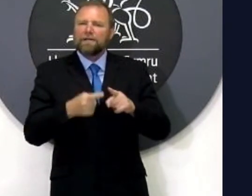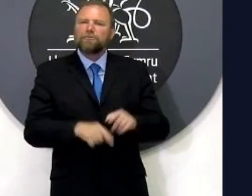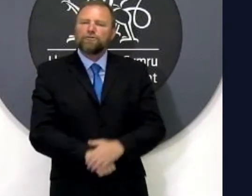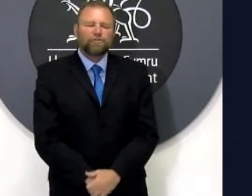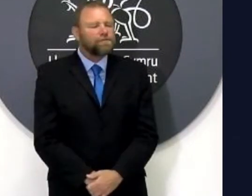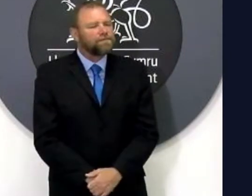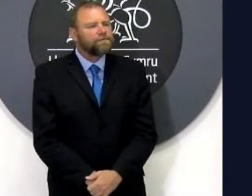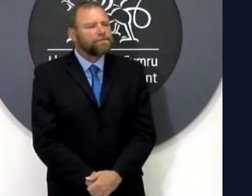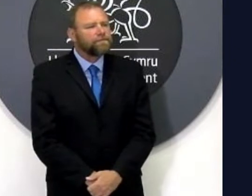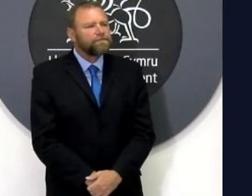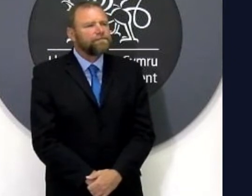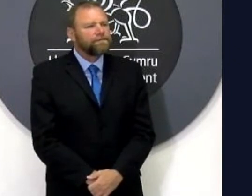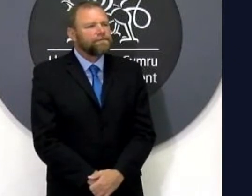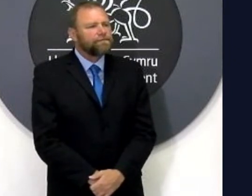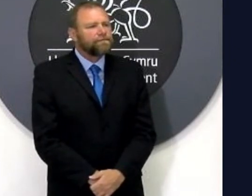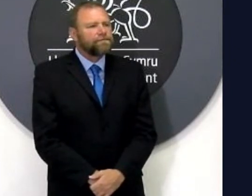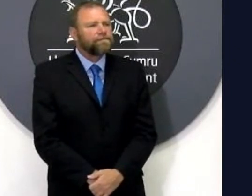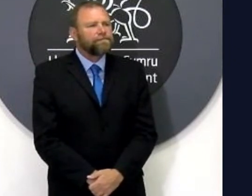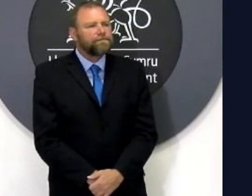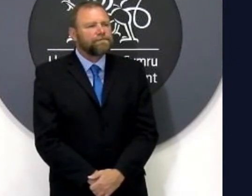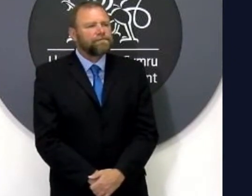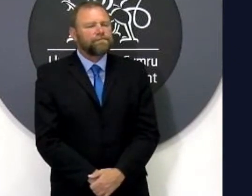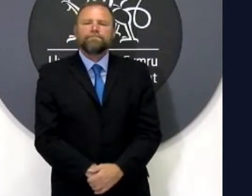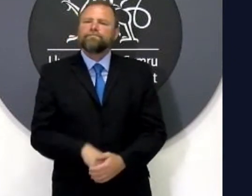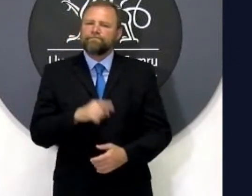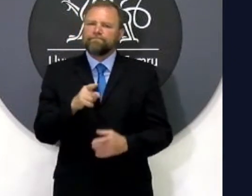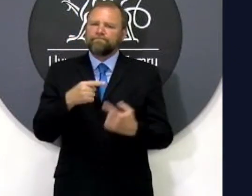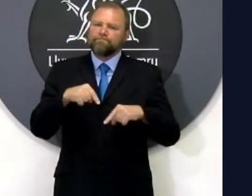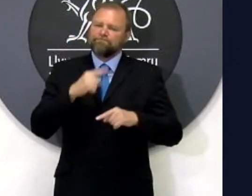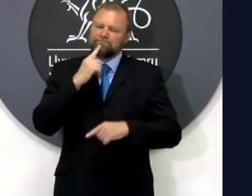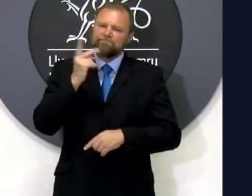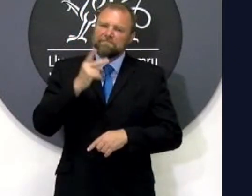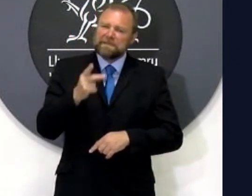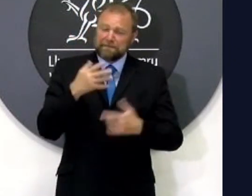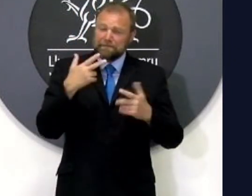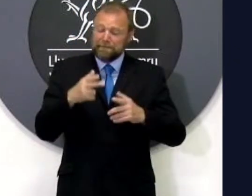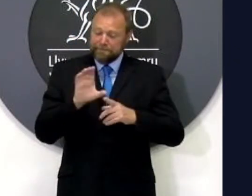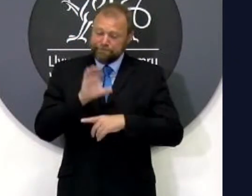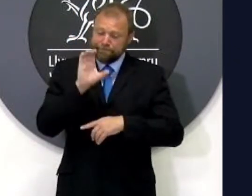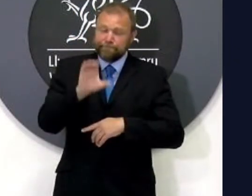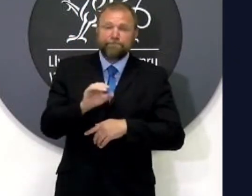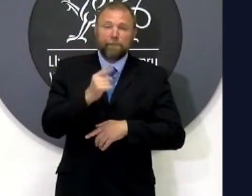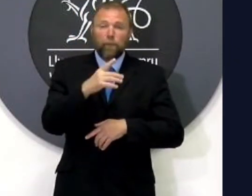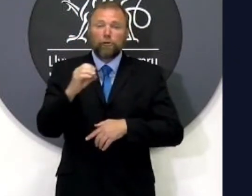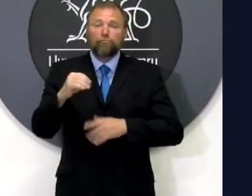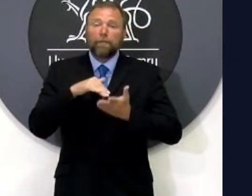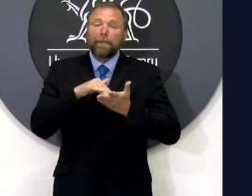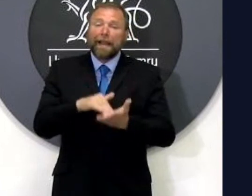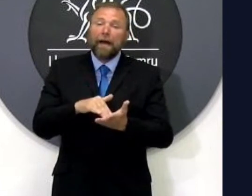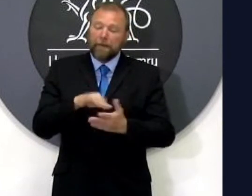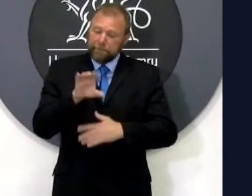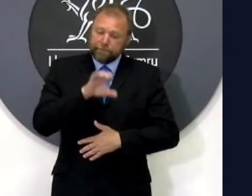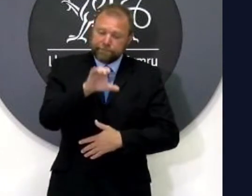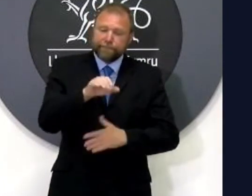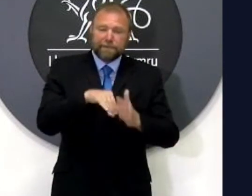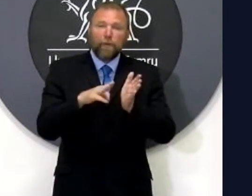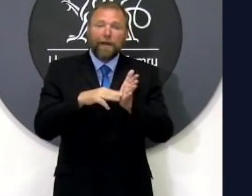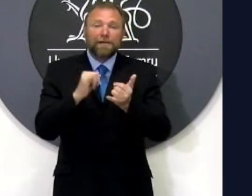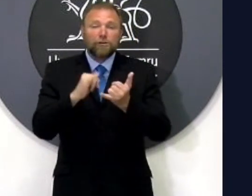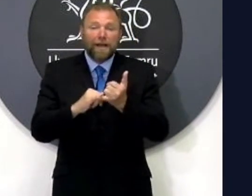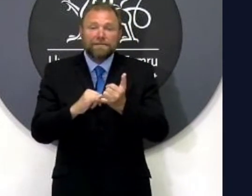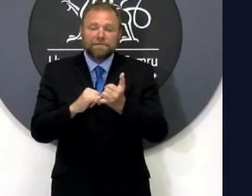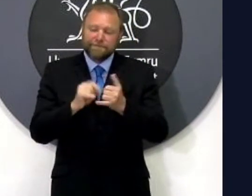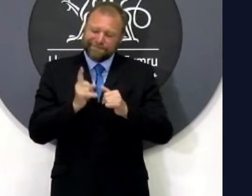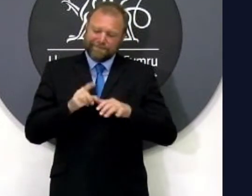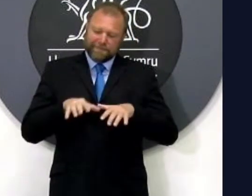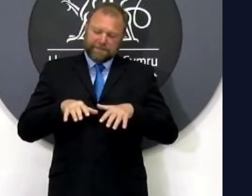So we have made sure that we have pumped £100 million into the beginning of our recovery of the